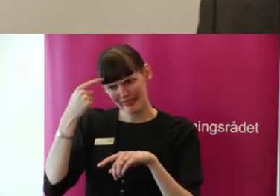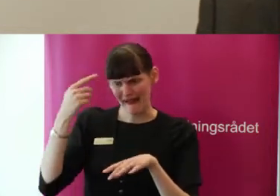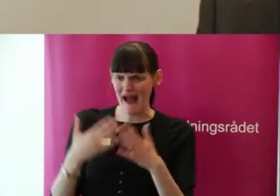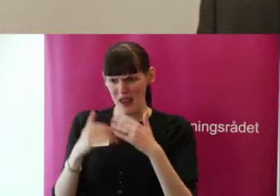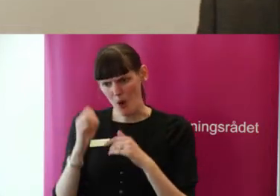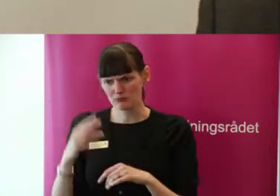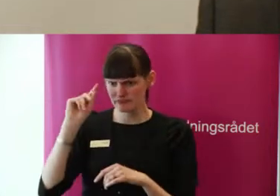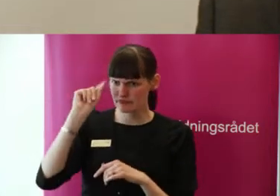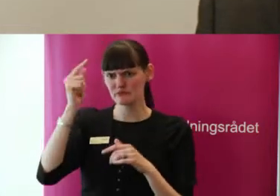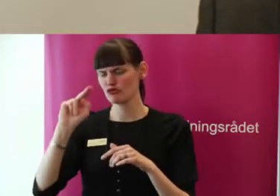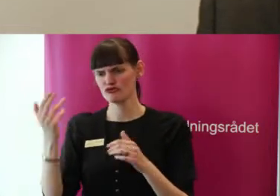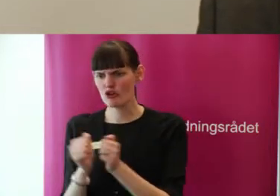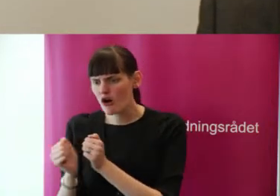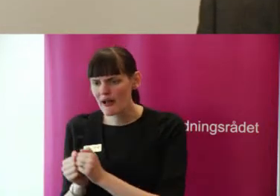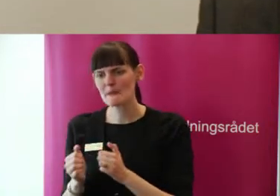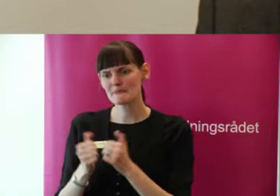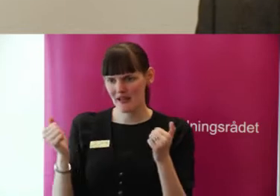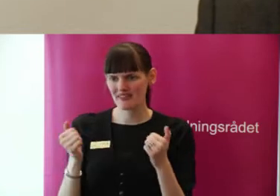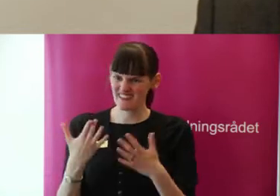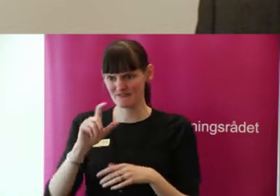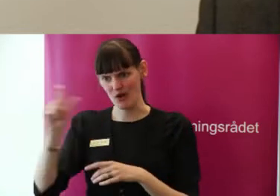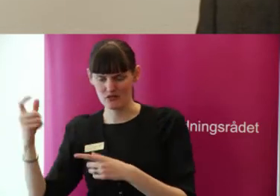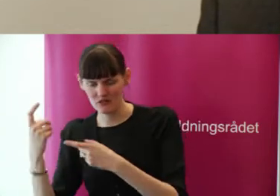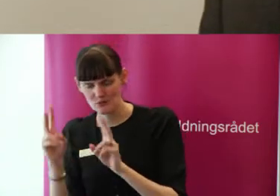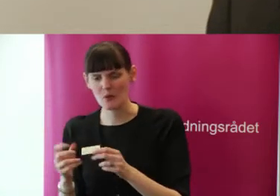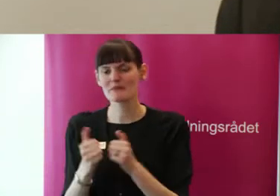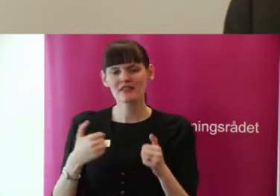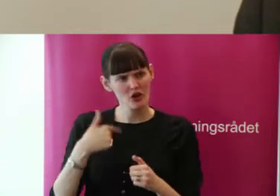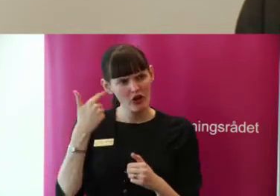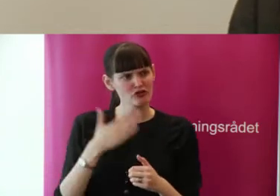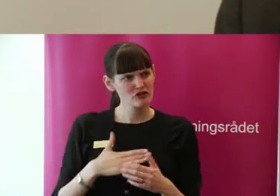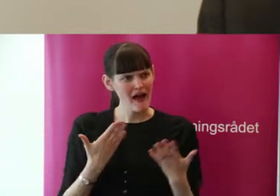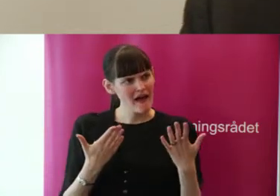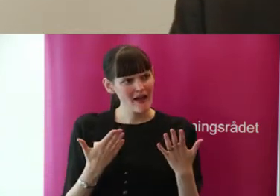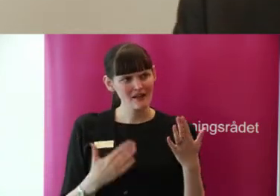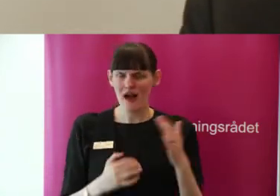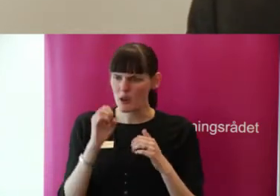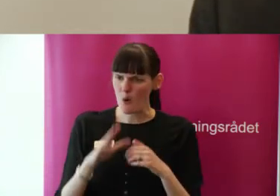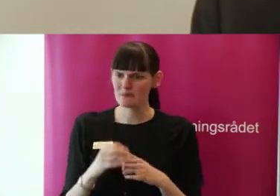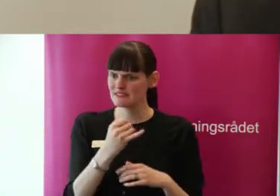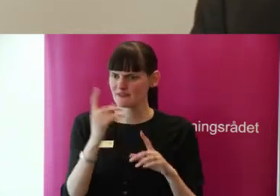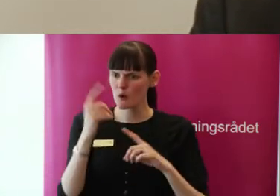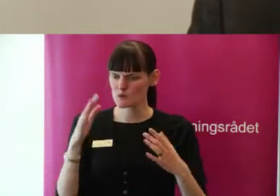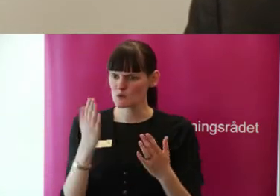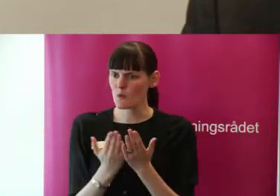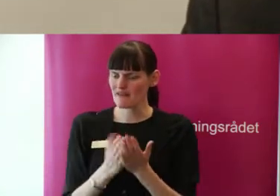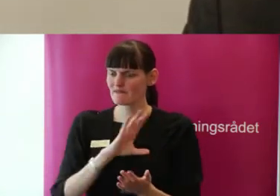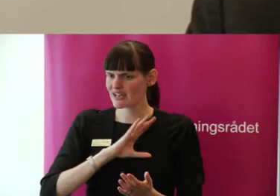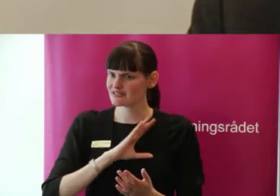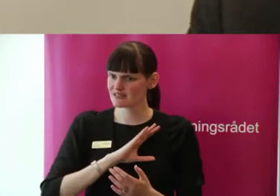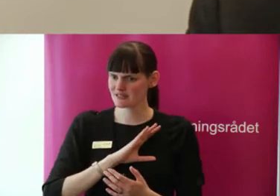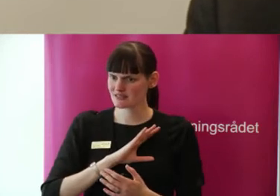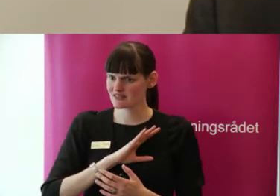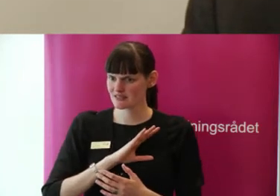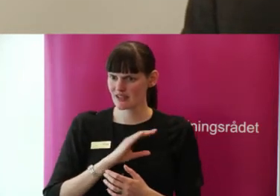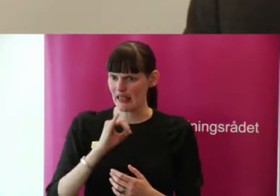företag eller någonting sånt. Men jag tror att det är mycket det som sker. När jag lyssnar till dig så är det på något vis, det ord jag kommer att tänka på, det är det